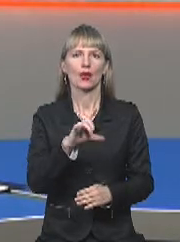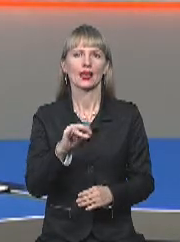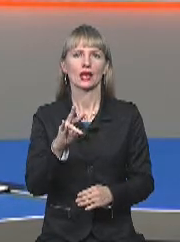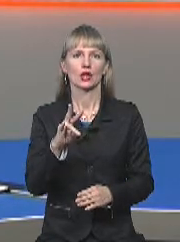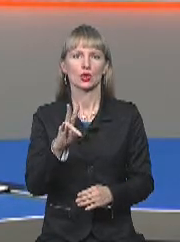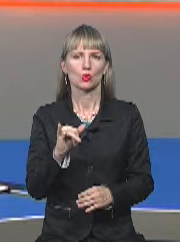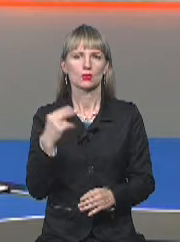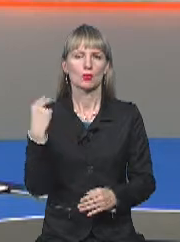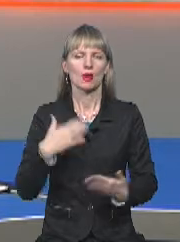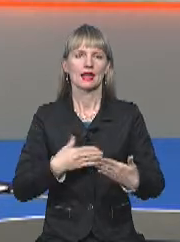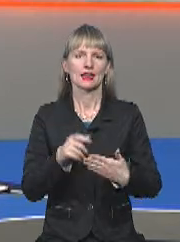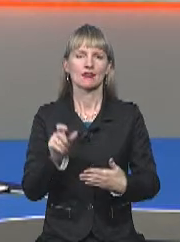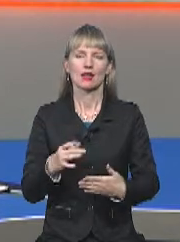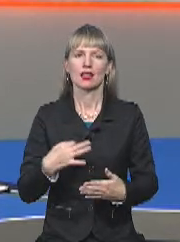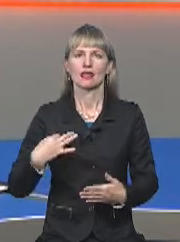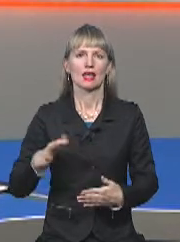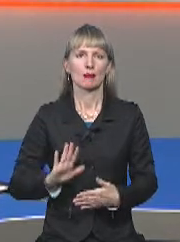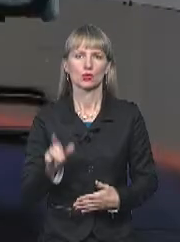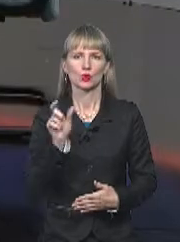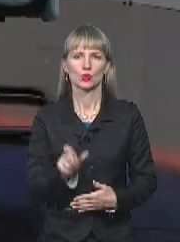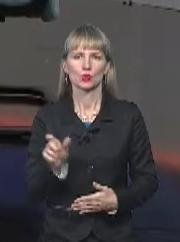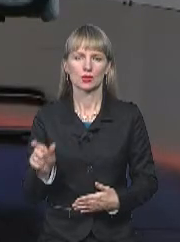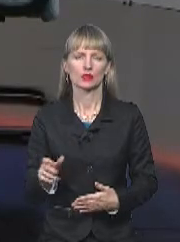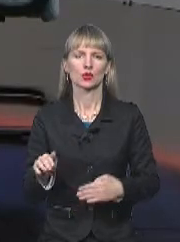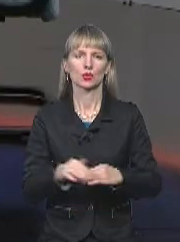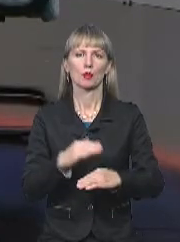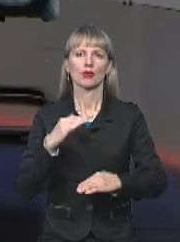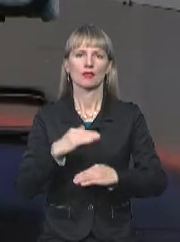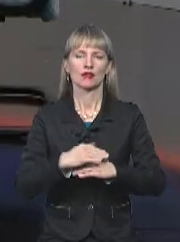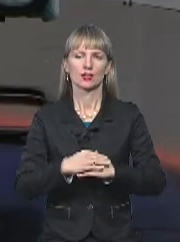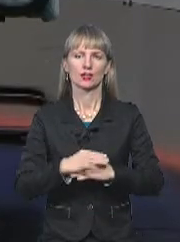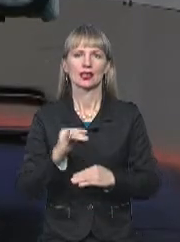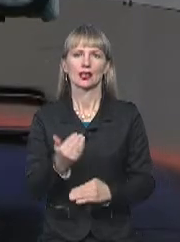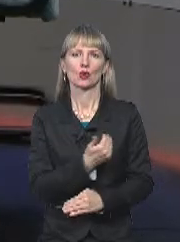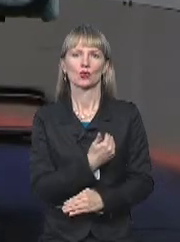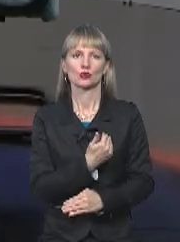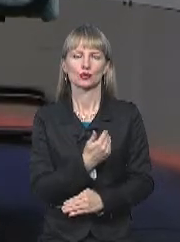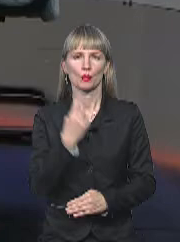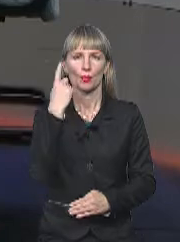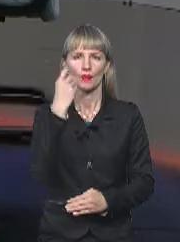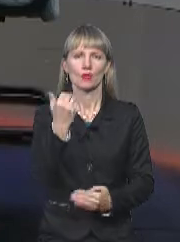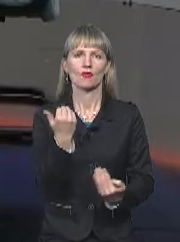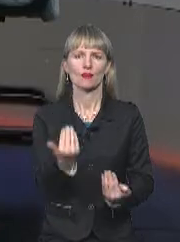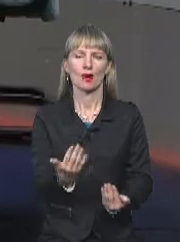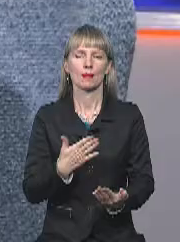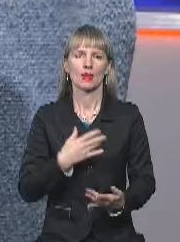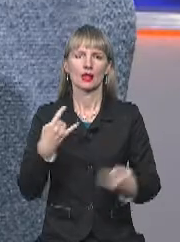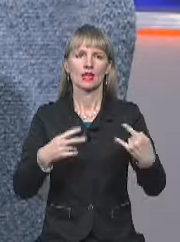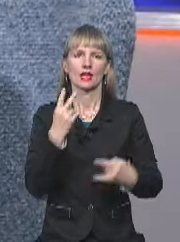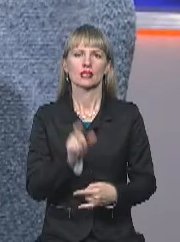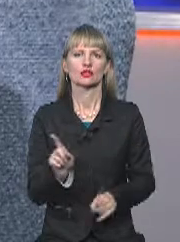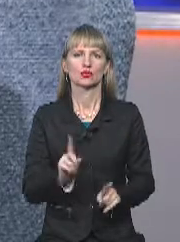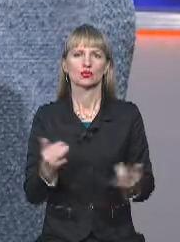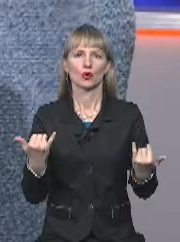активістку, небайдужу людину. Добрий вечір, пані Тетяна. Добрий вечір. І хочу повідомити вам, наші телеглядачі,